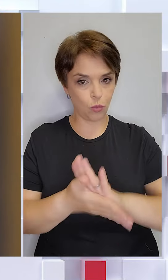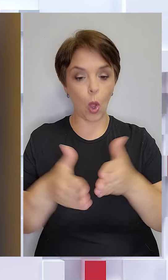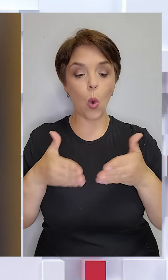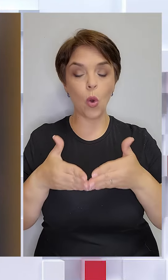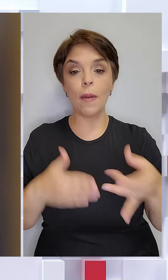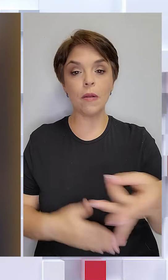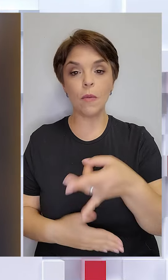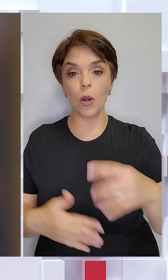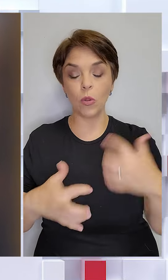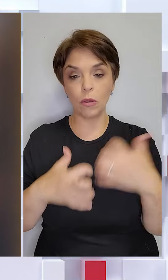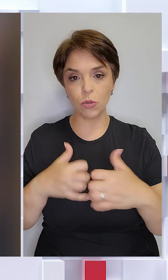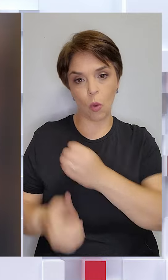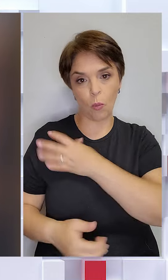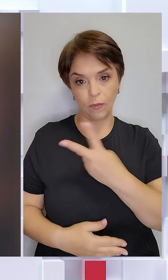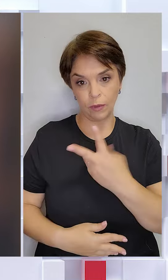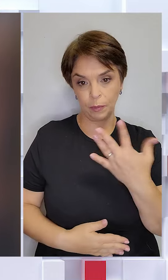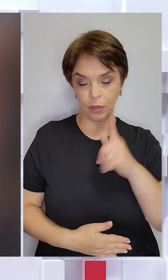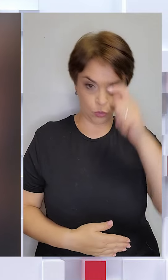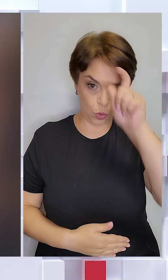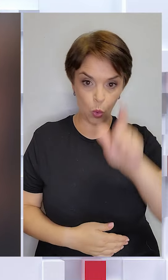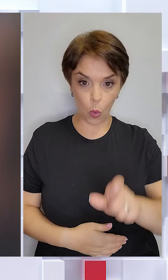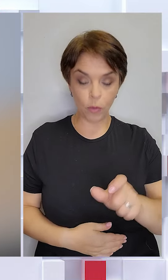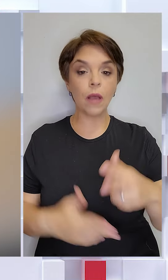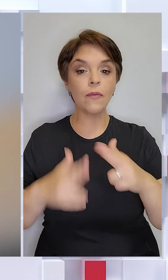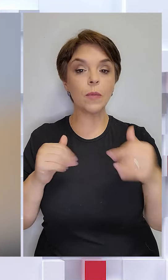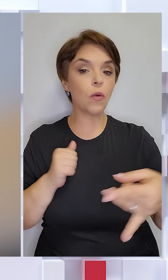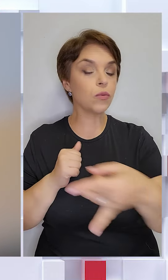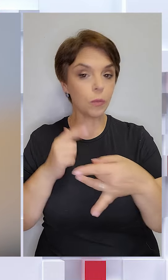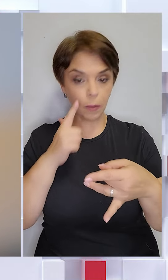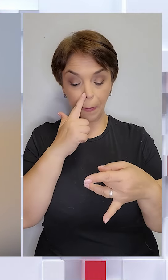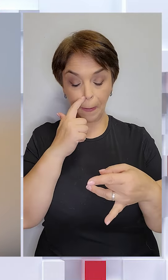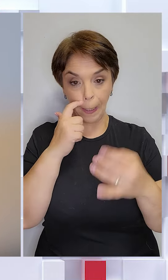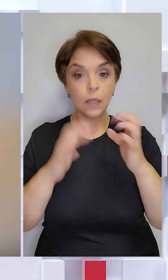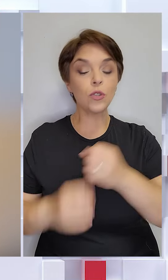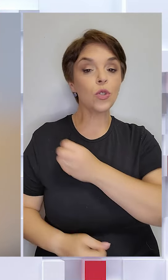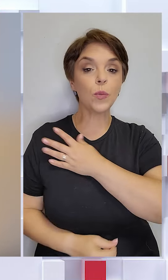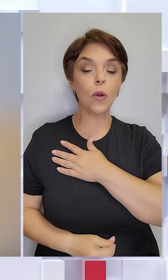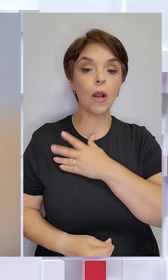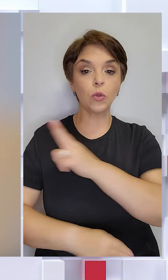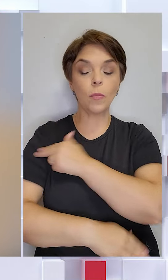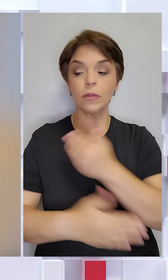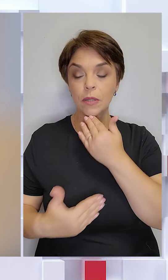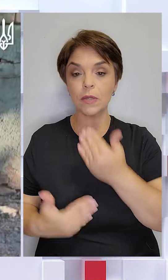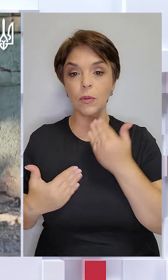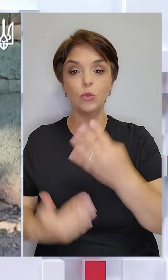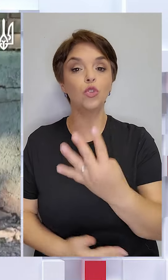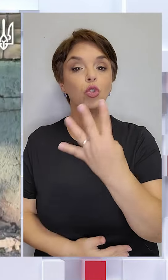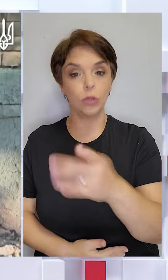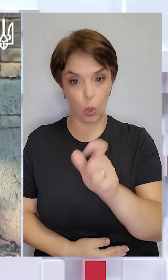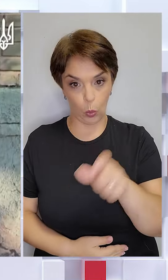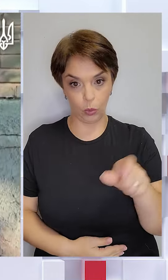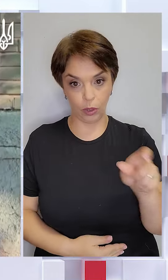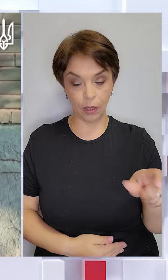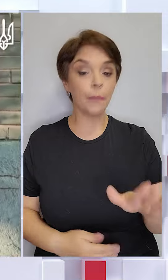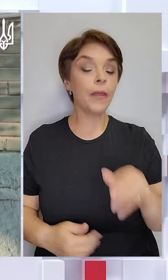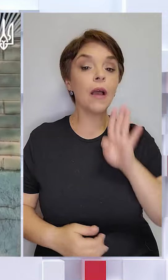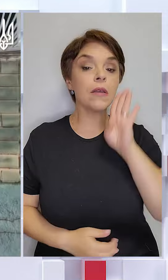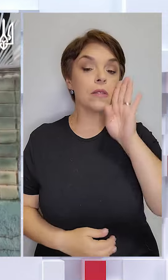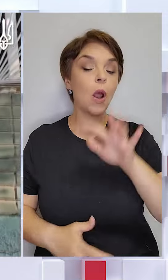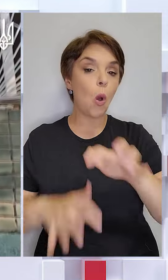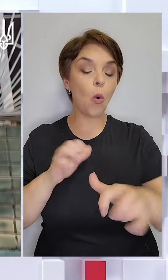Корабельному районі поранений 25-річний хлопець. У Дніпровському через поранення до медиків звернулося 4 людини. А